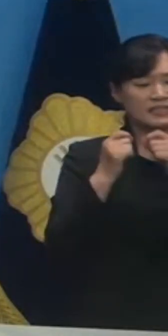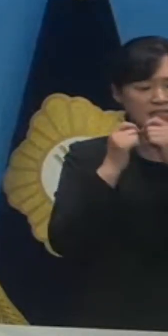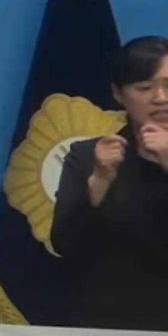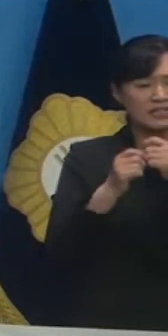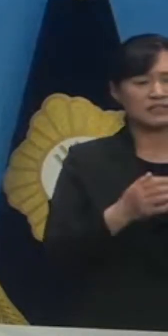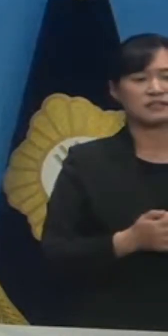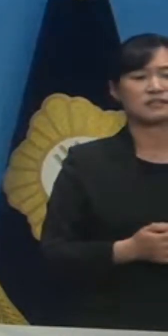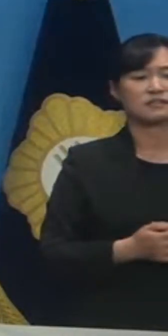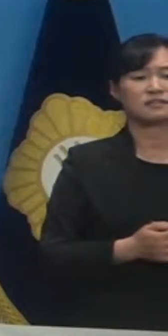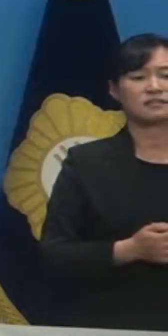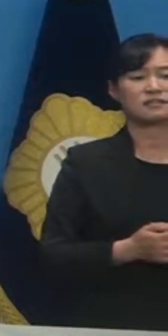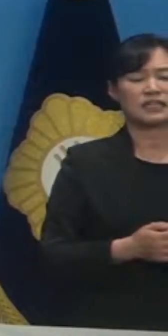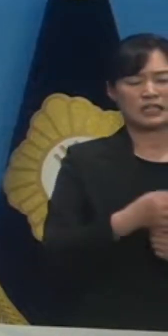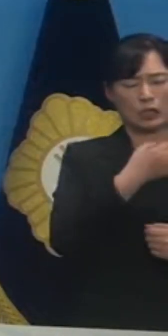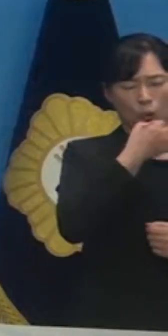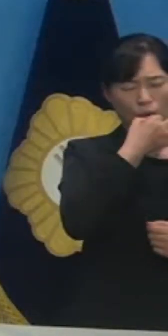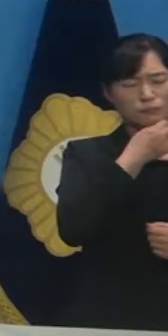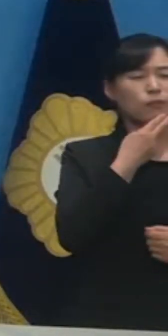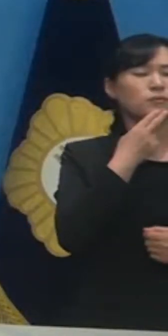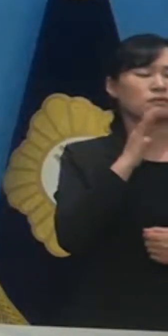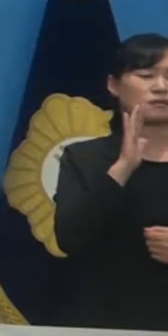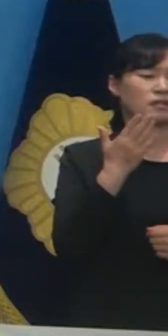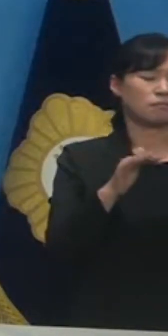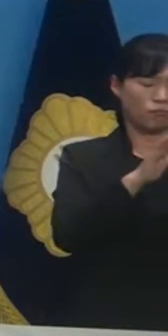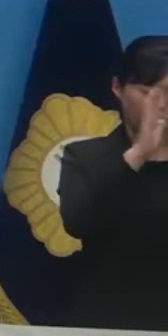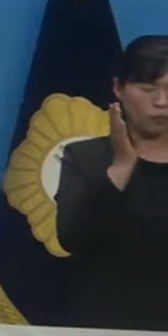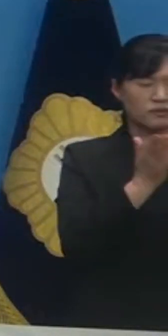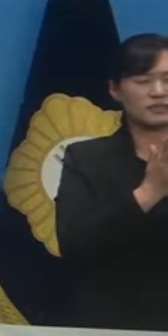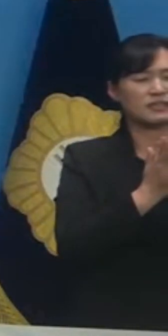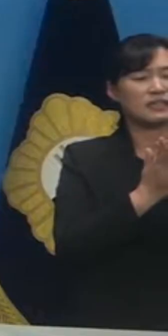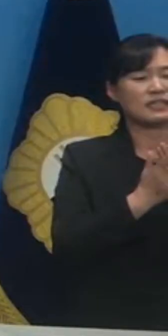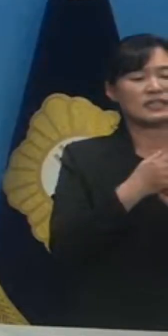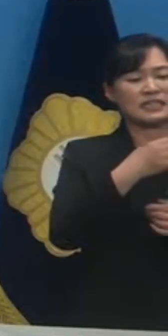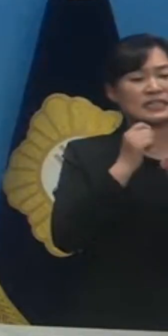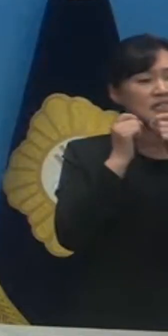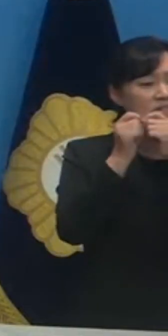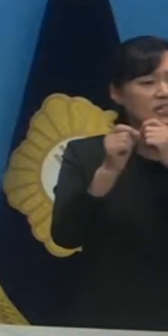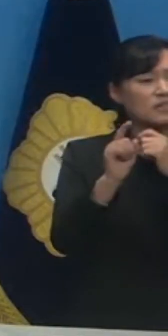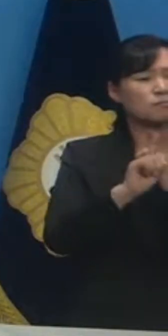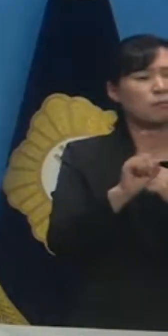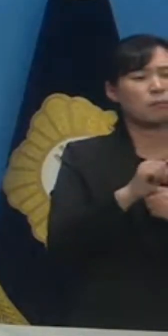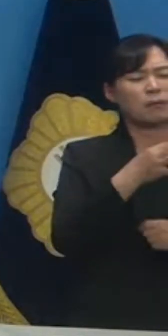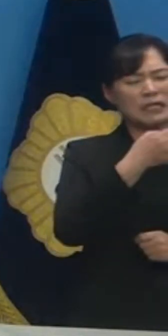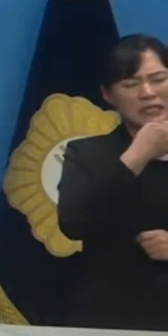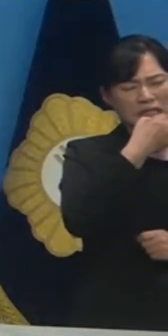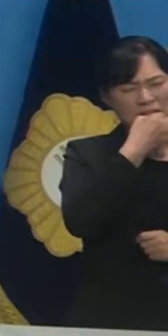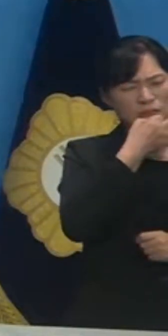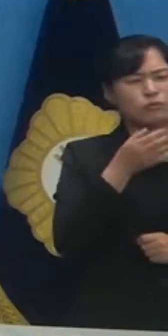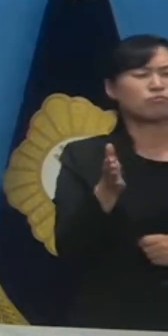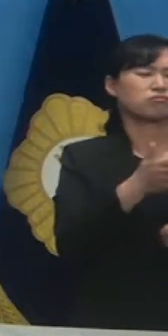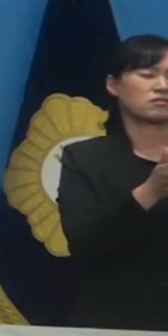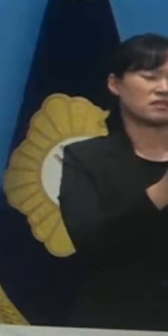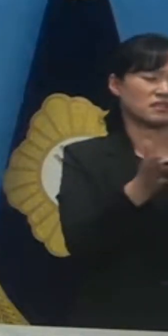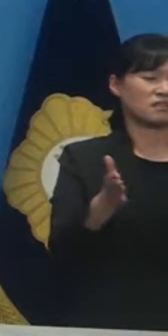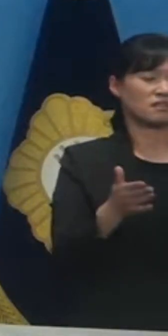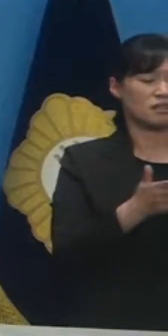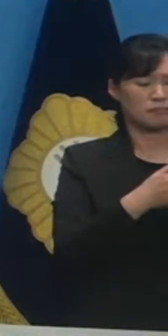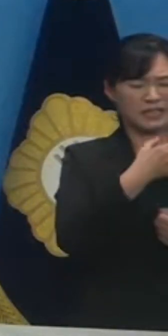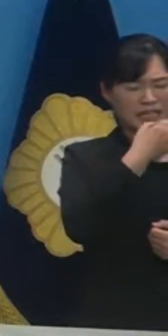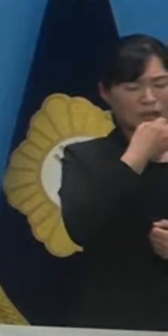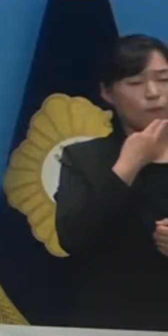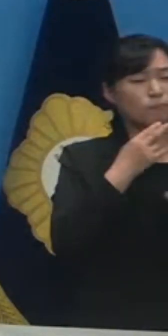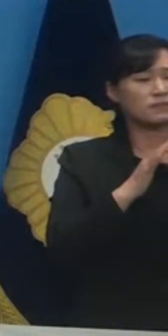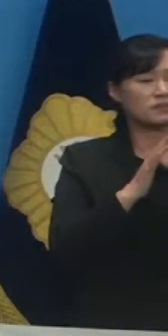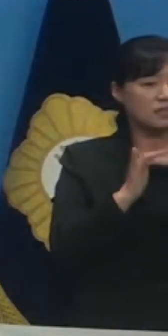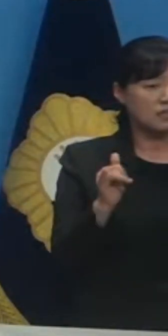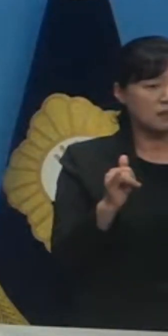탐욕이 없어야 합니다. 모든 사기는 인간의 탐욕에서 비롯됩니다. 그래서 탐욕이 없는